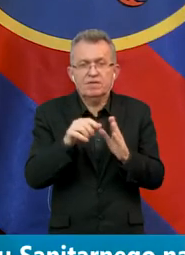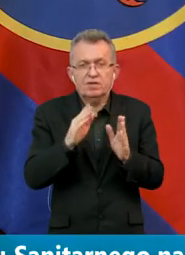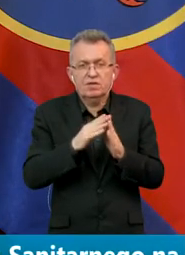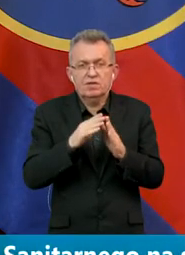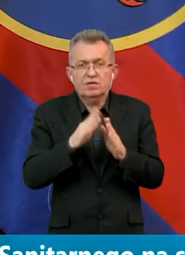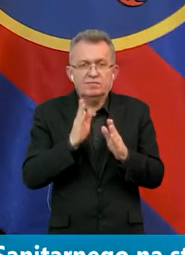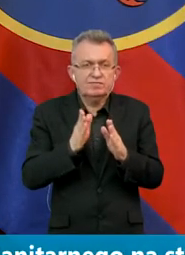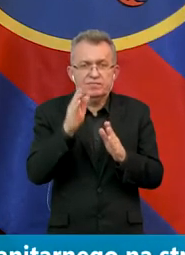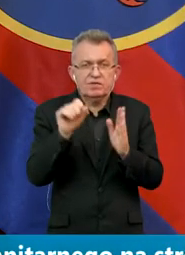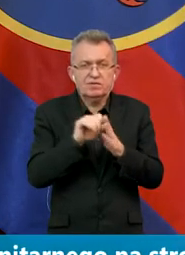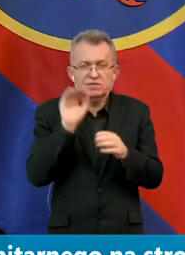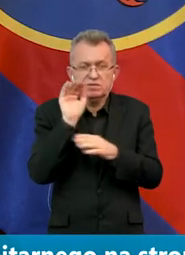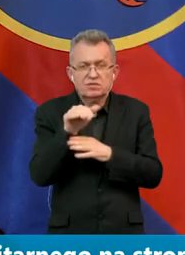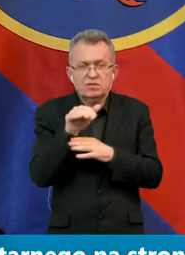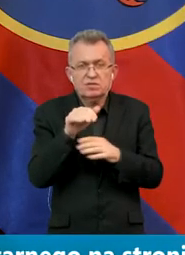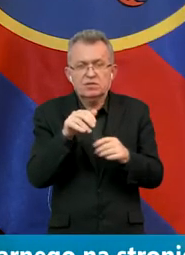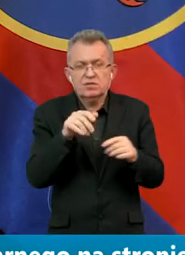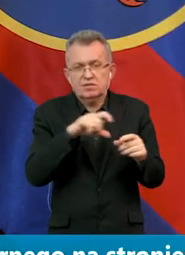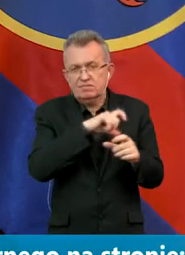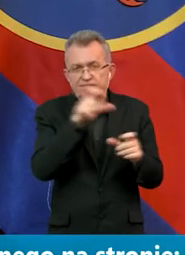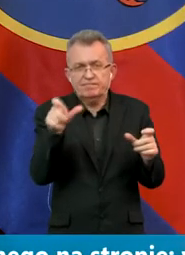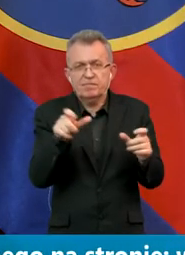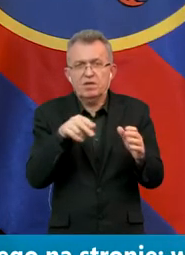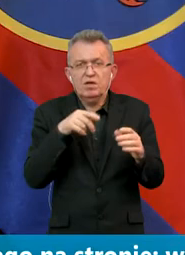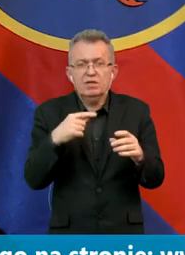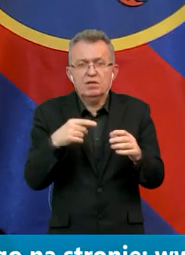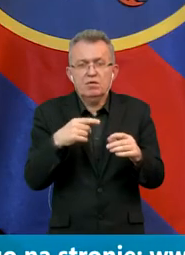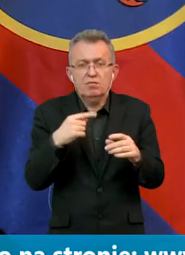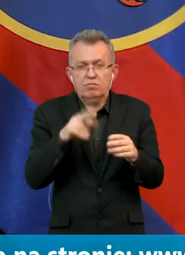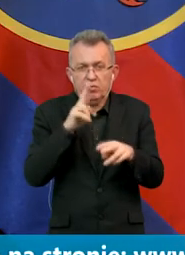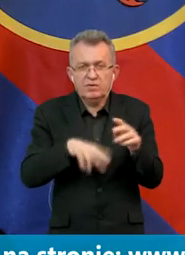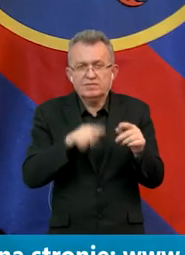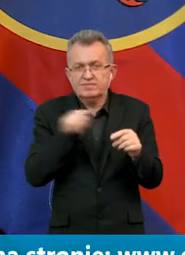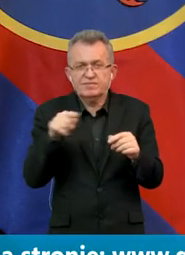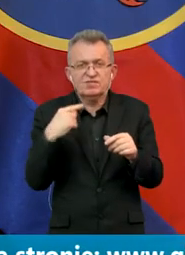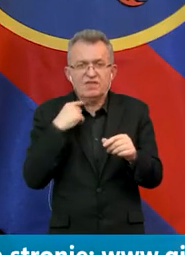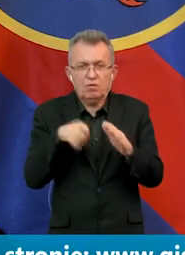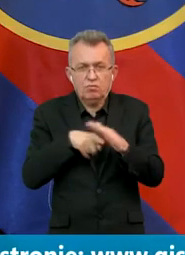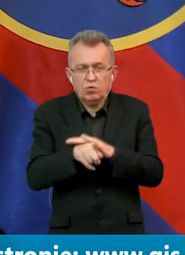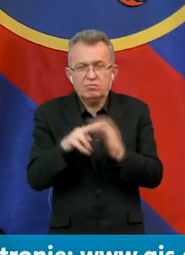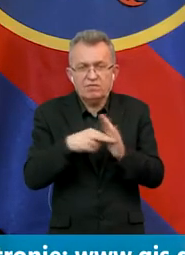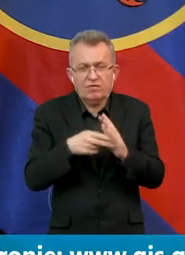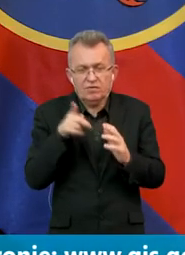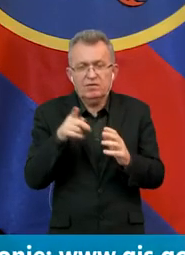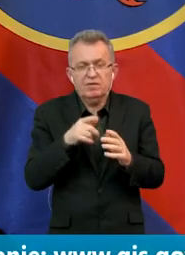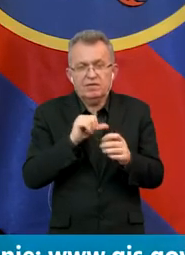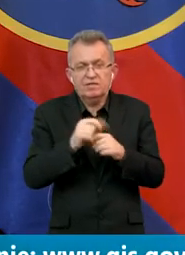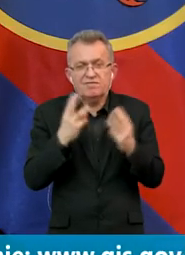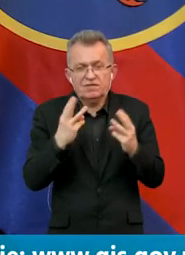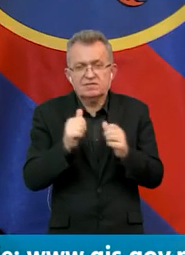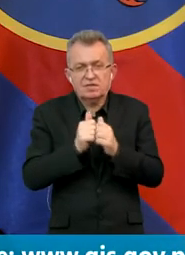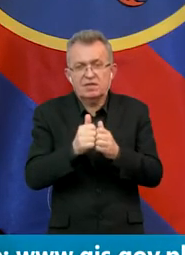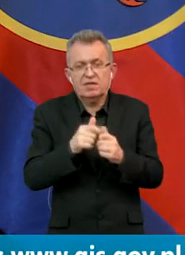kierunku zachodniego drogowego obejścia Szczecina, a więc tunelu Police Święte. Więc bardzo ważne zadanie